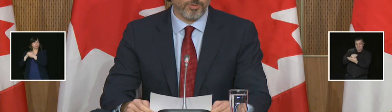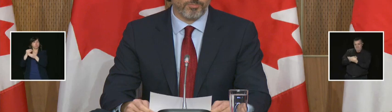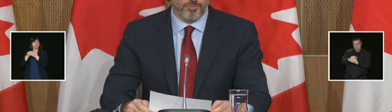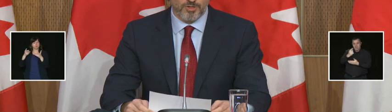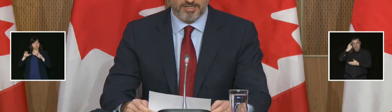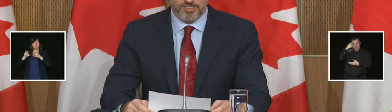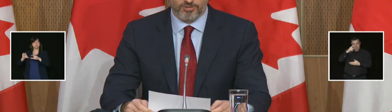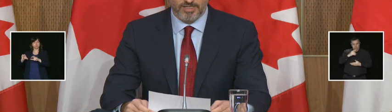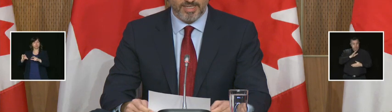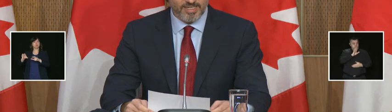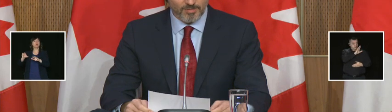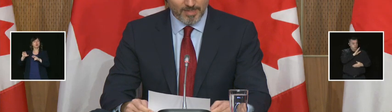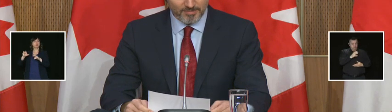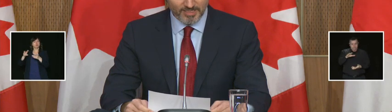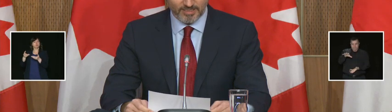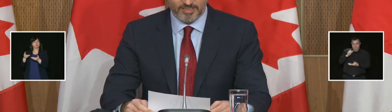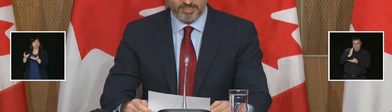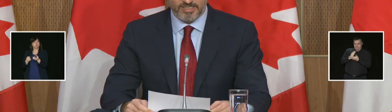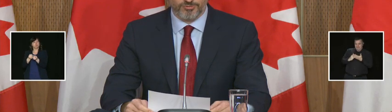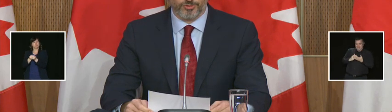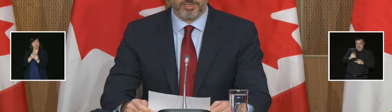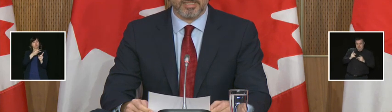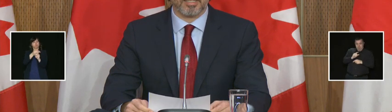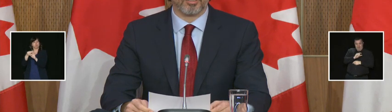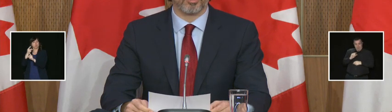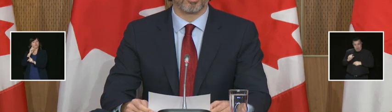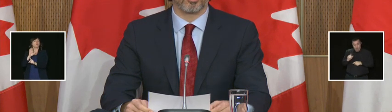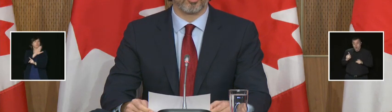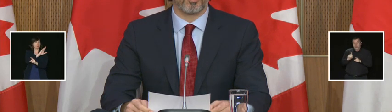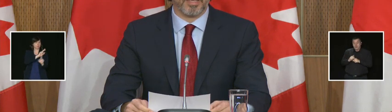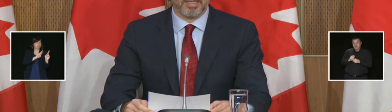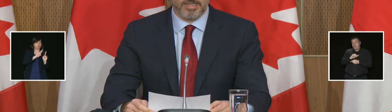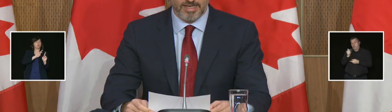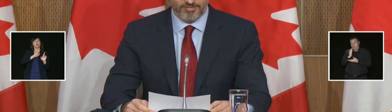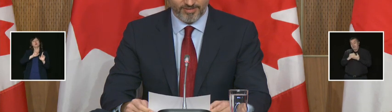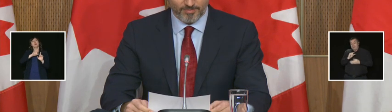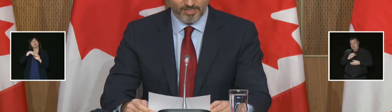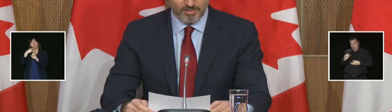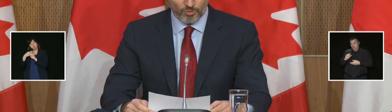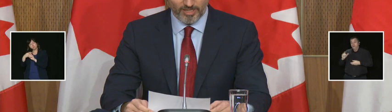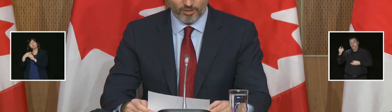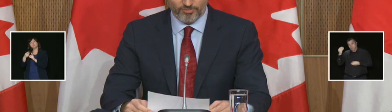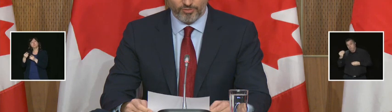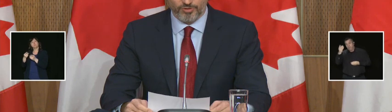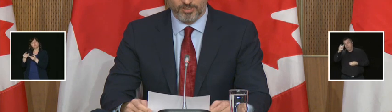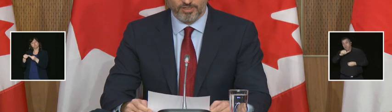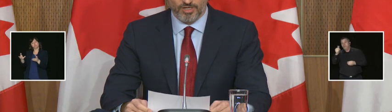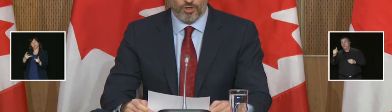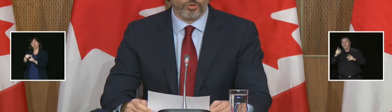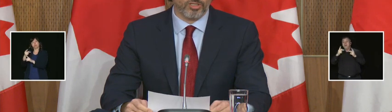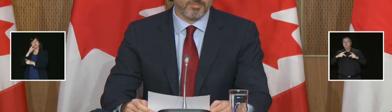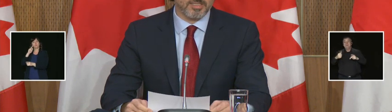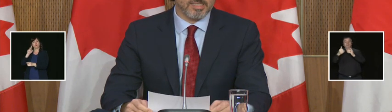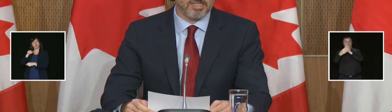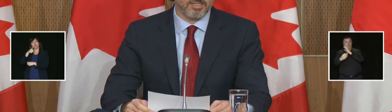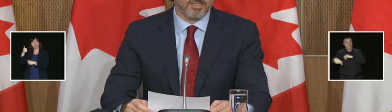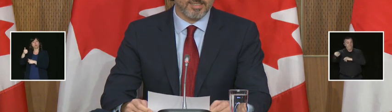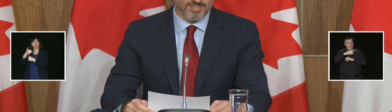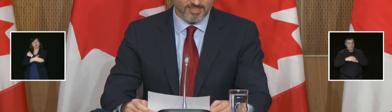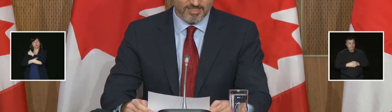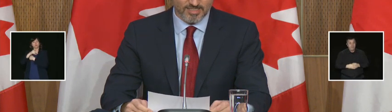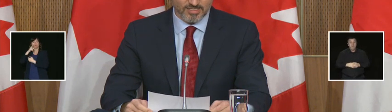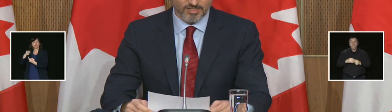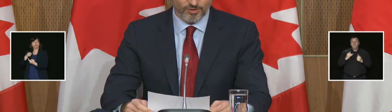leur propre population et en même temps ils fournissent des dos aux pays à faibles et moyens revenus autrement dit